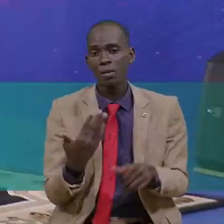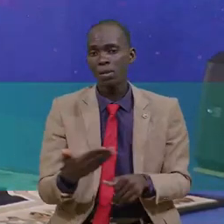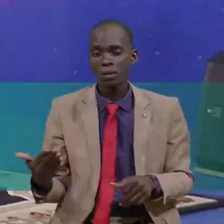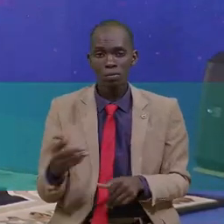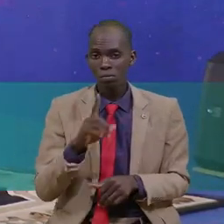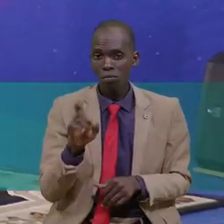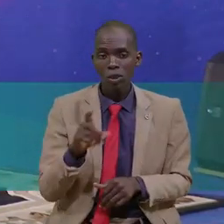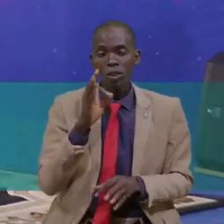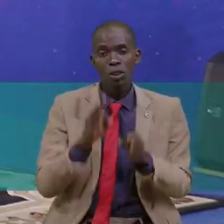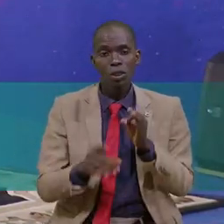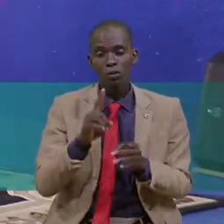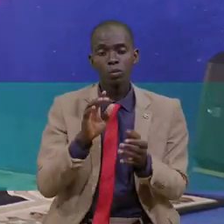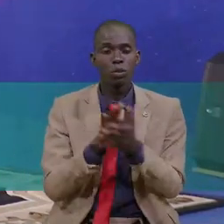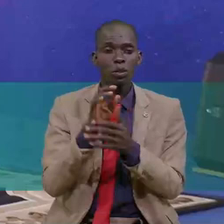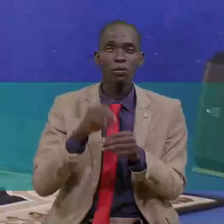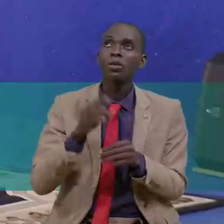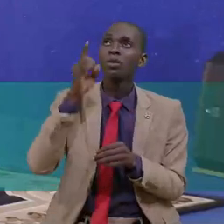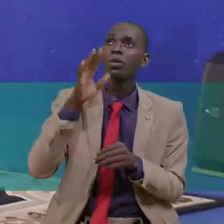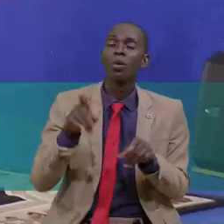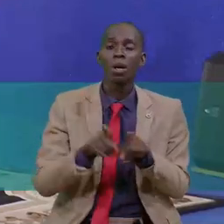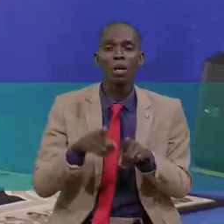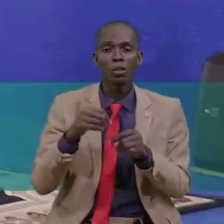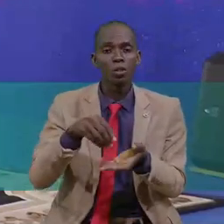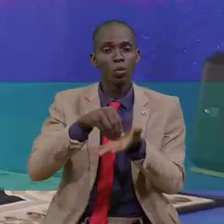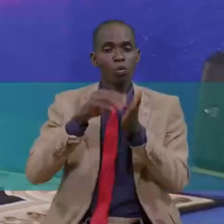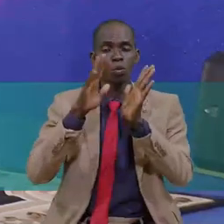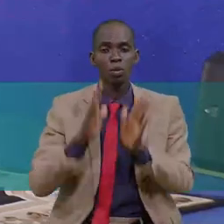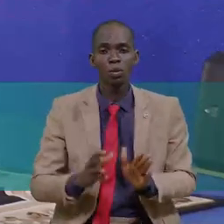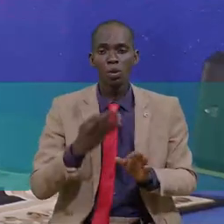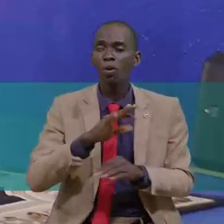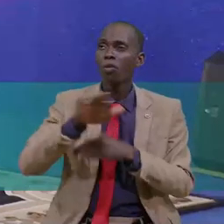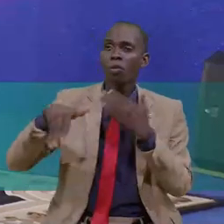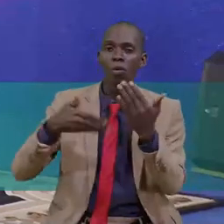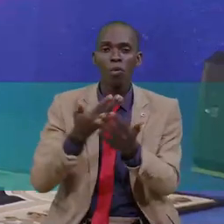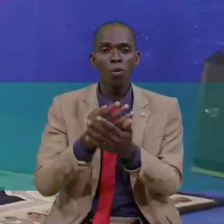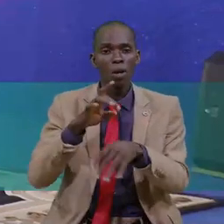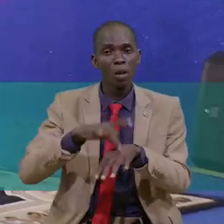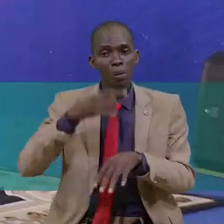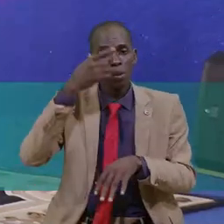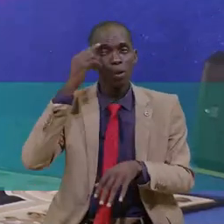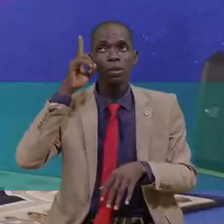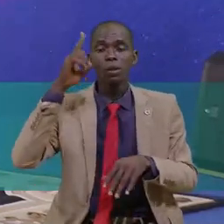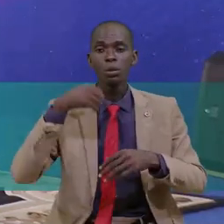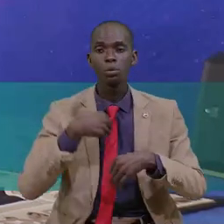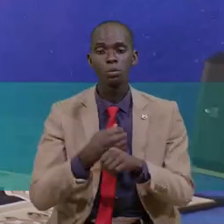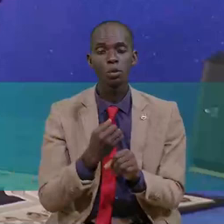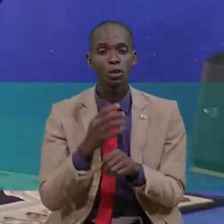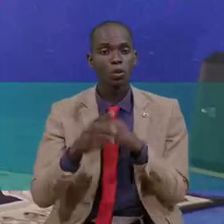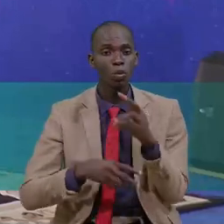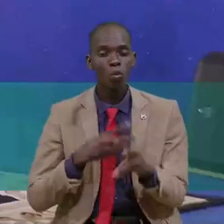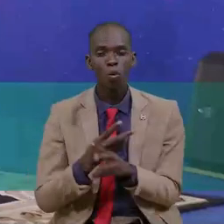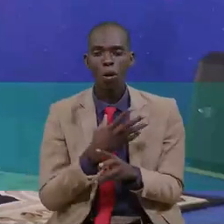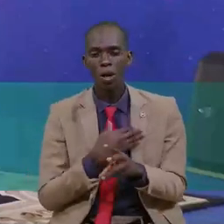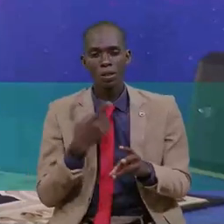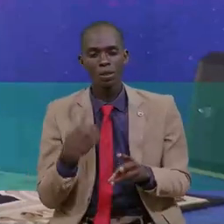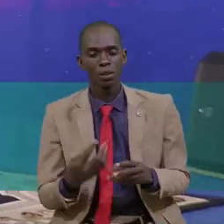toutes choses, si vous croyez en Dieu comme le possesseur de toute la terre, parce qu'il a créé le monde et tout